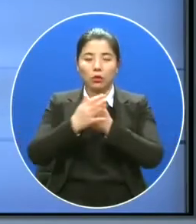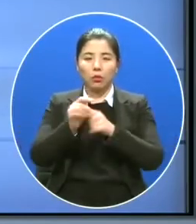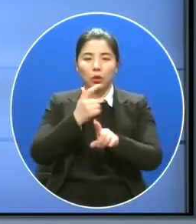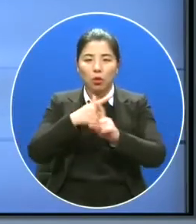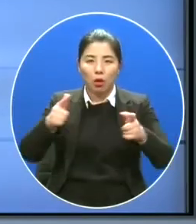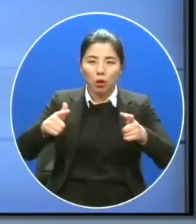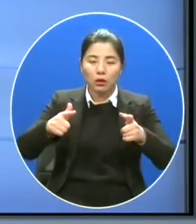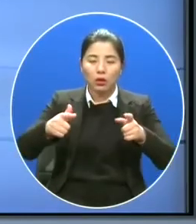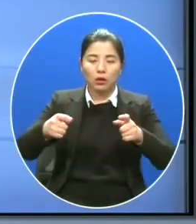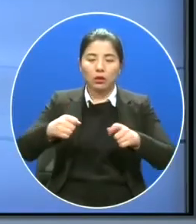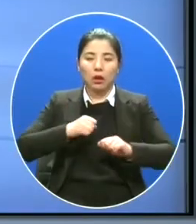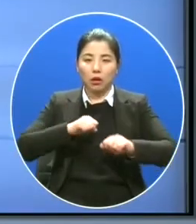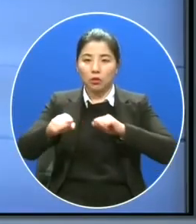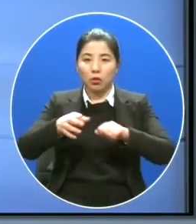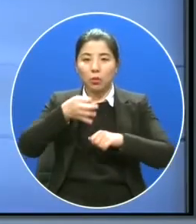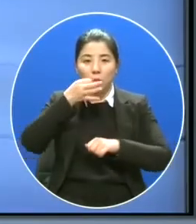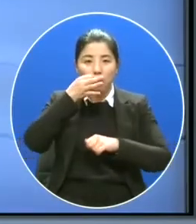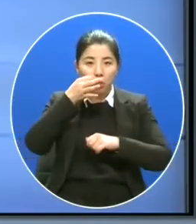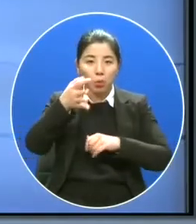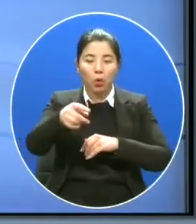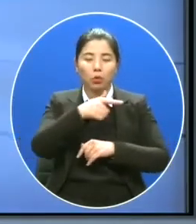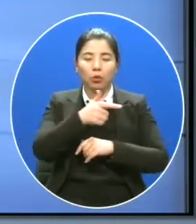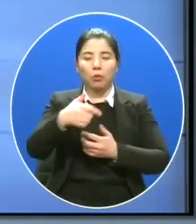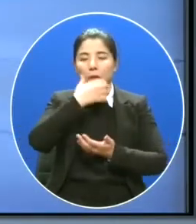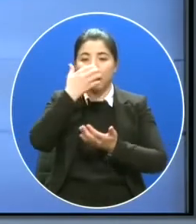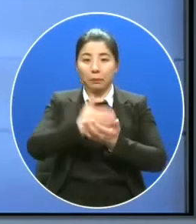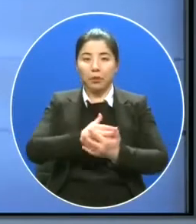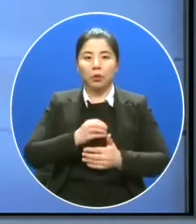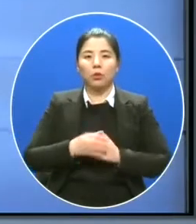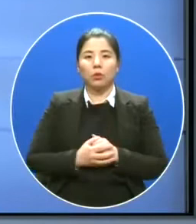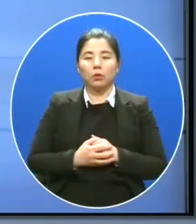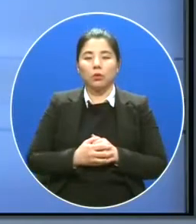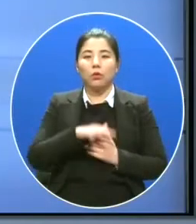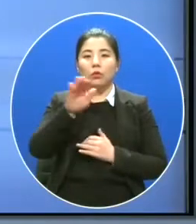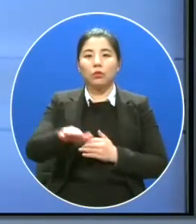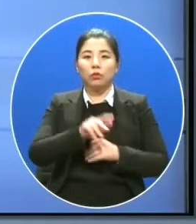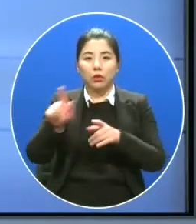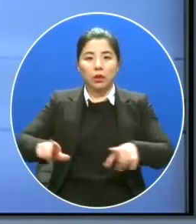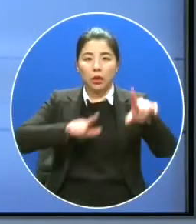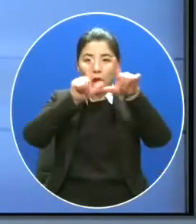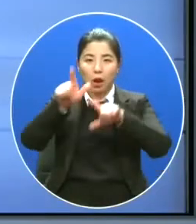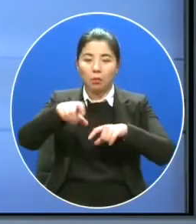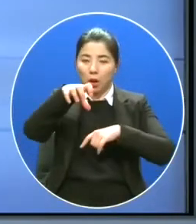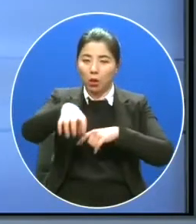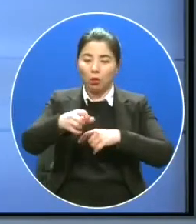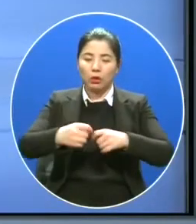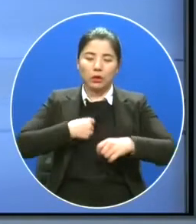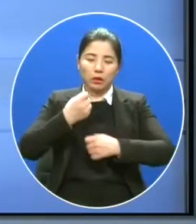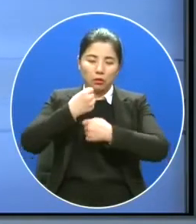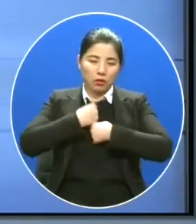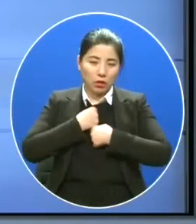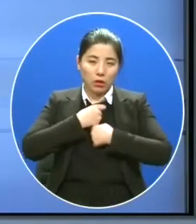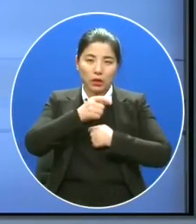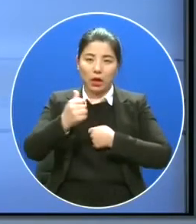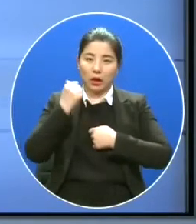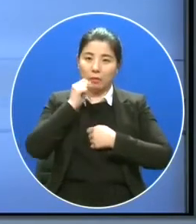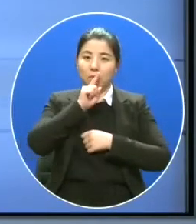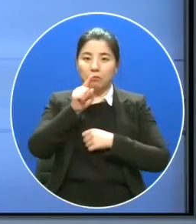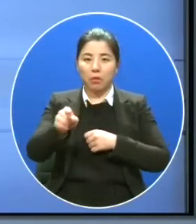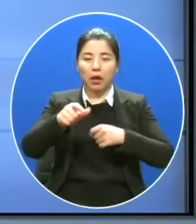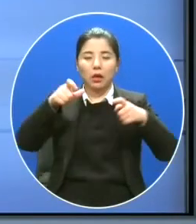대응하여 다양한 활동을 펼치는 모습이 감동적이었습니다. 우리 삶의 터전을 스스로